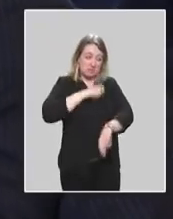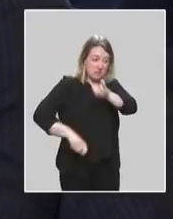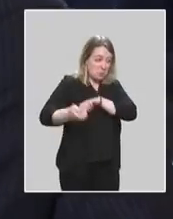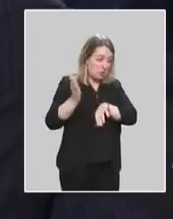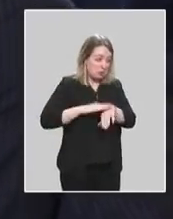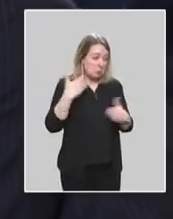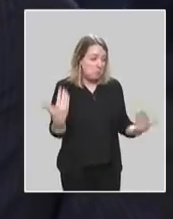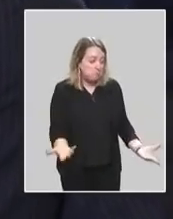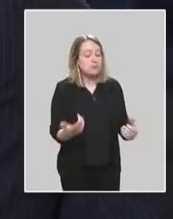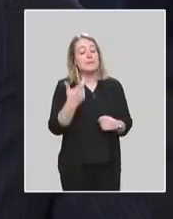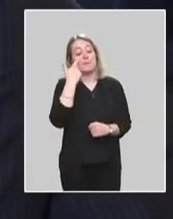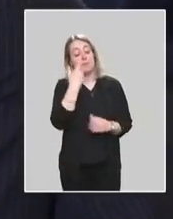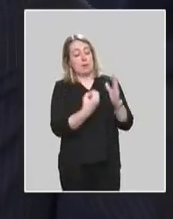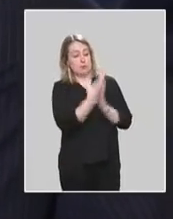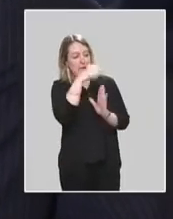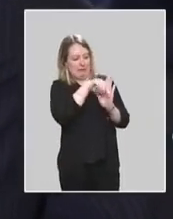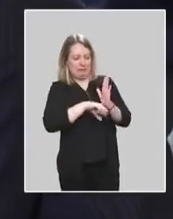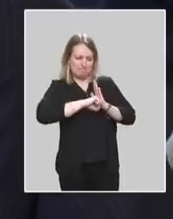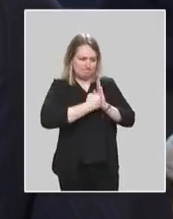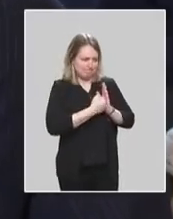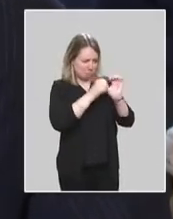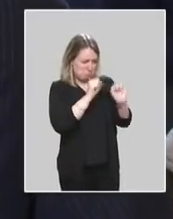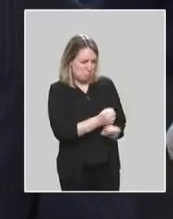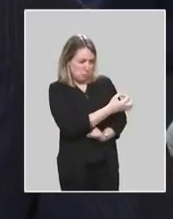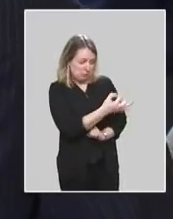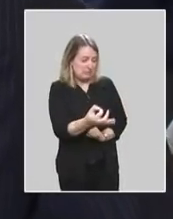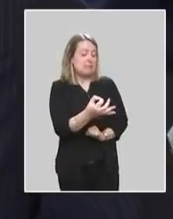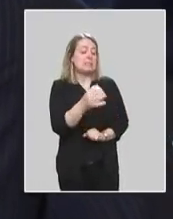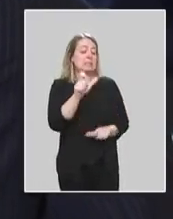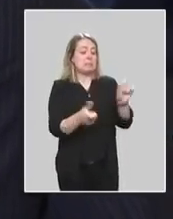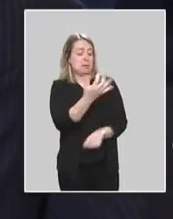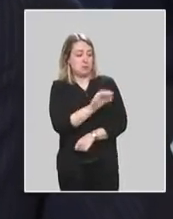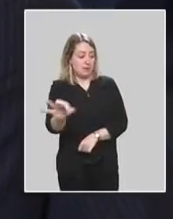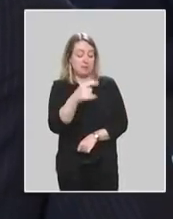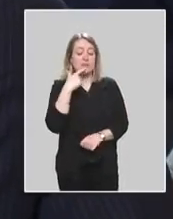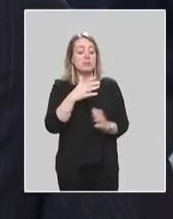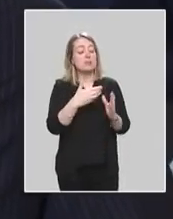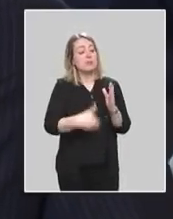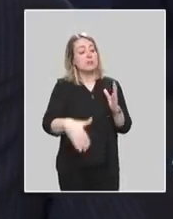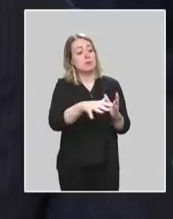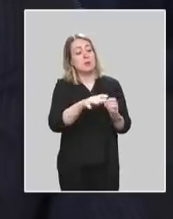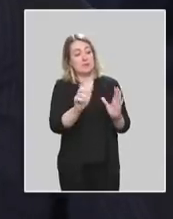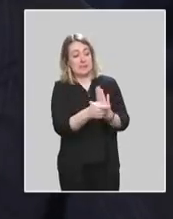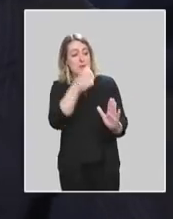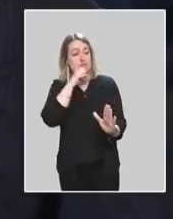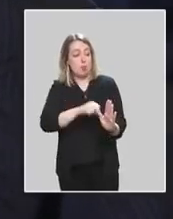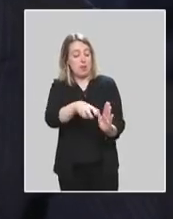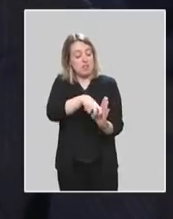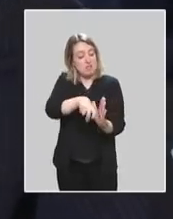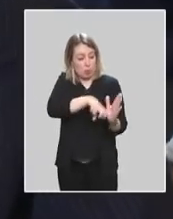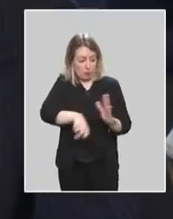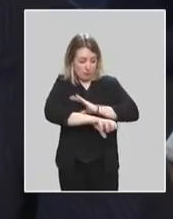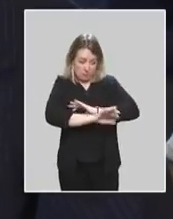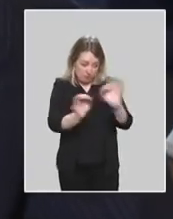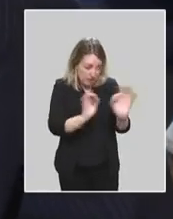ces durcissements que vous annoncez aujourd'hui, vous pouvez dire aux Français qu'ils ne seront ni reconfinés ni sous couvre-feu à Noël, alors que nombre de nos voisins